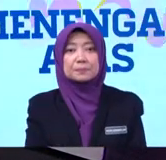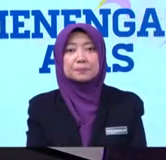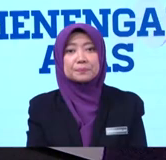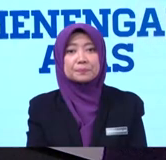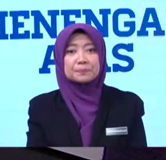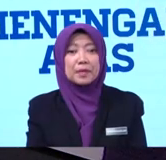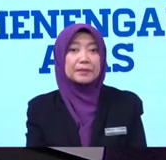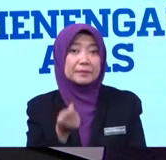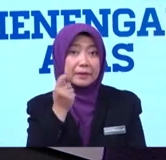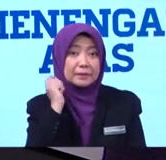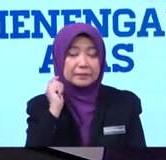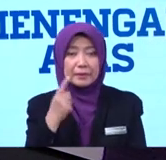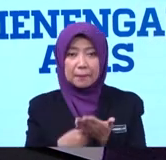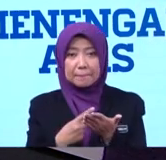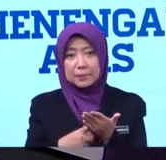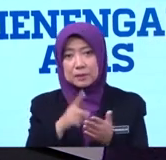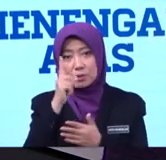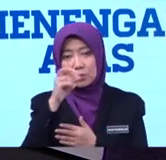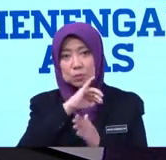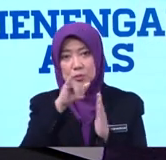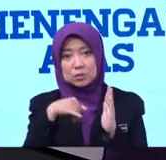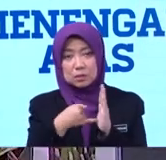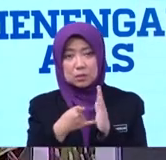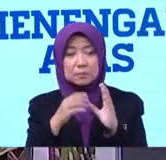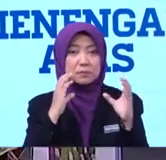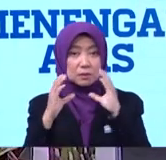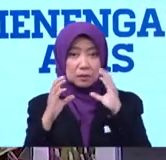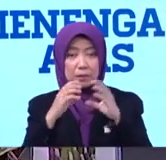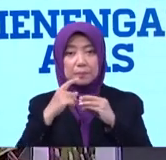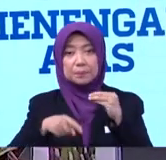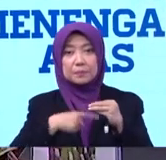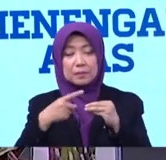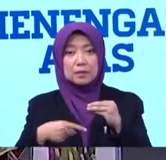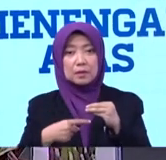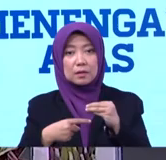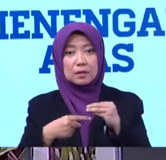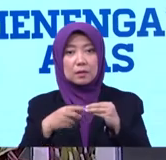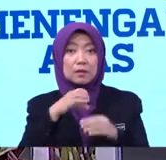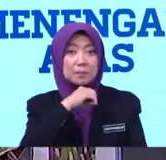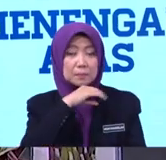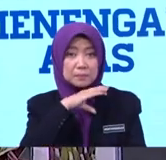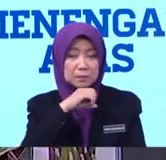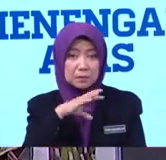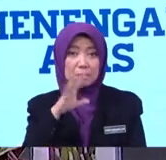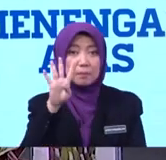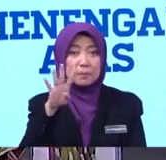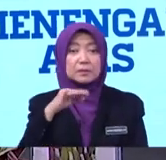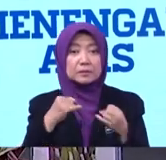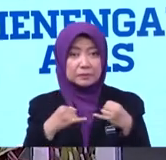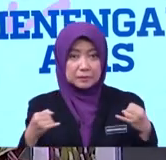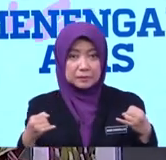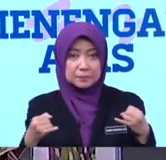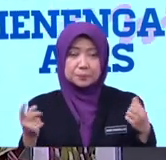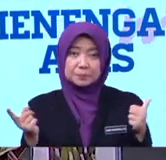sebanyak 1 jam ini kita mengenai pencemaran alam kita yang ada empat jenisnya yang